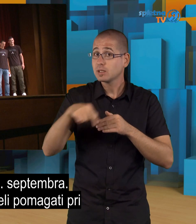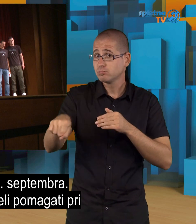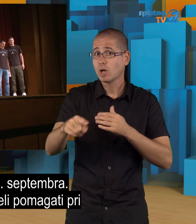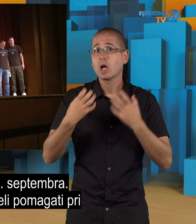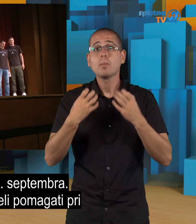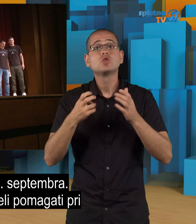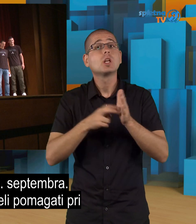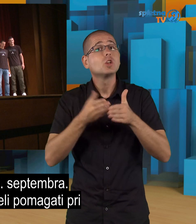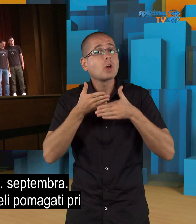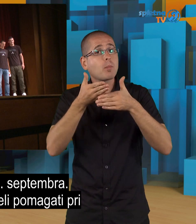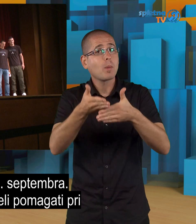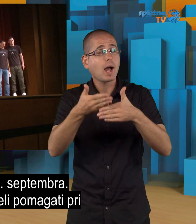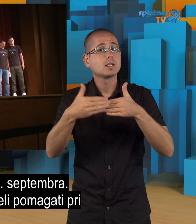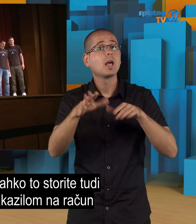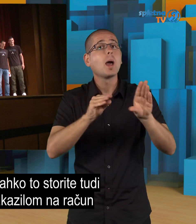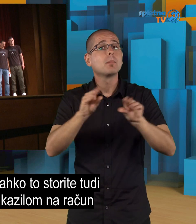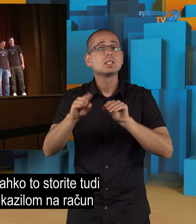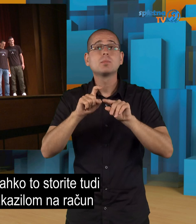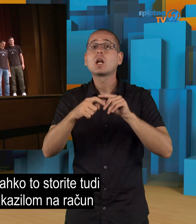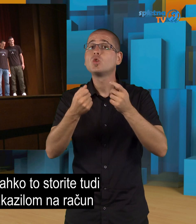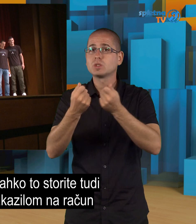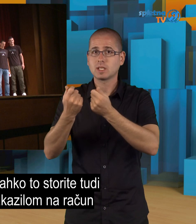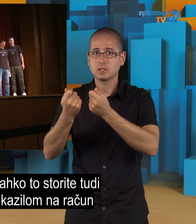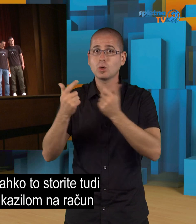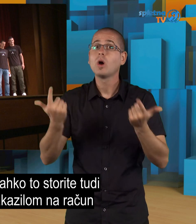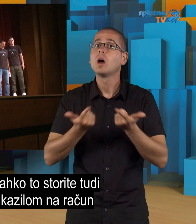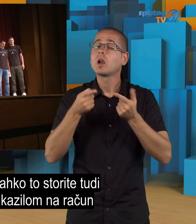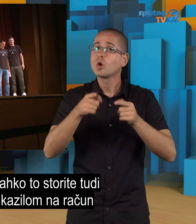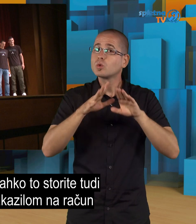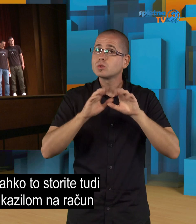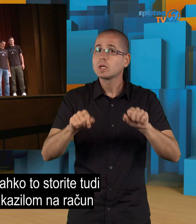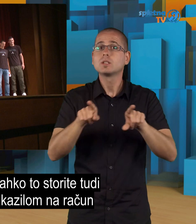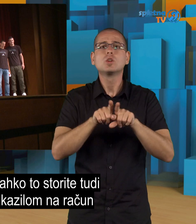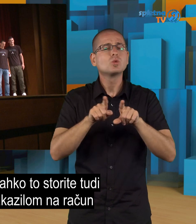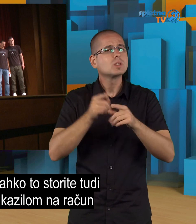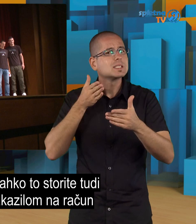Vsi, ki bi še želeli pomagati pri zbiranju sredstev, lahko to storite tudi